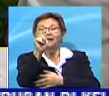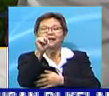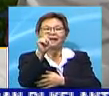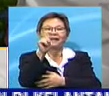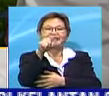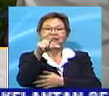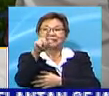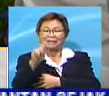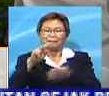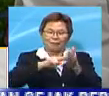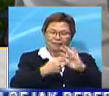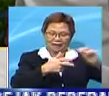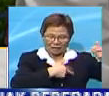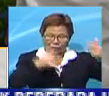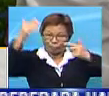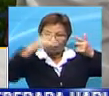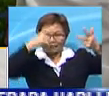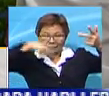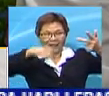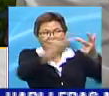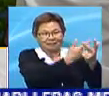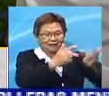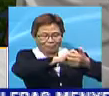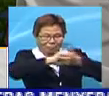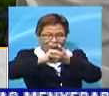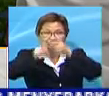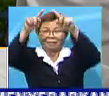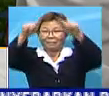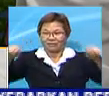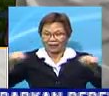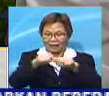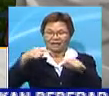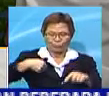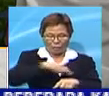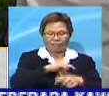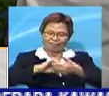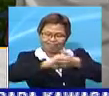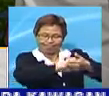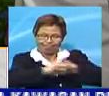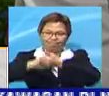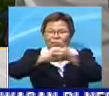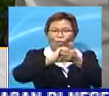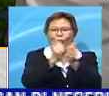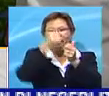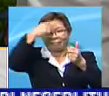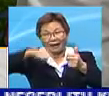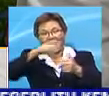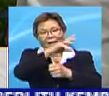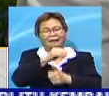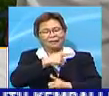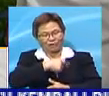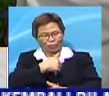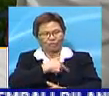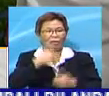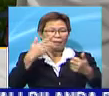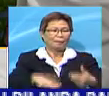IMTGT. That means Indonesia, Malaysia, Thailand Growth Triangle. We're having this collaboration together with Thailand. And then lepas